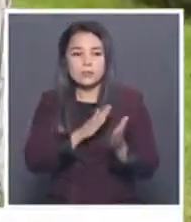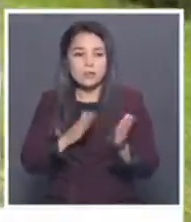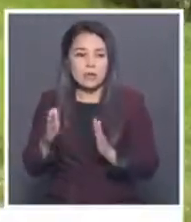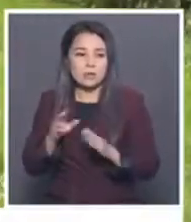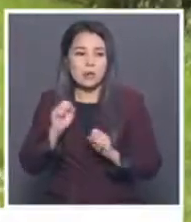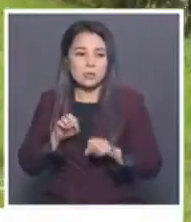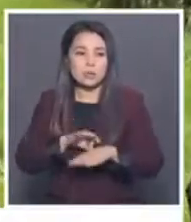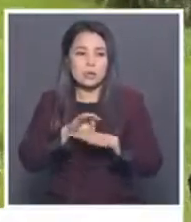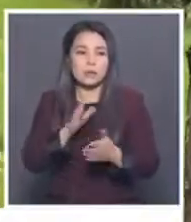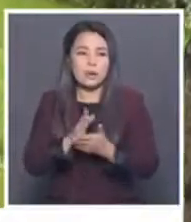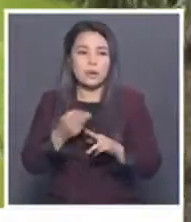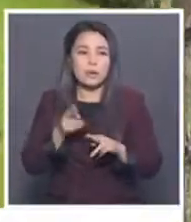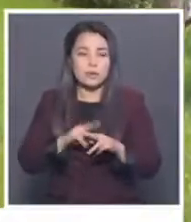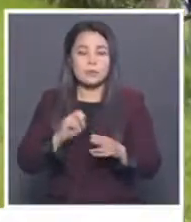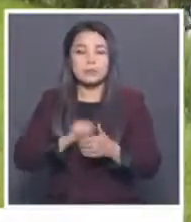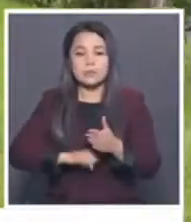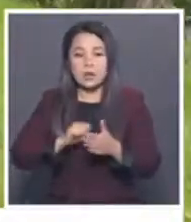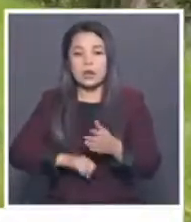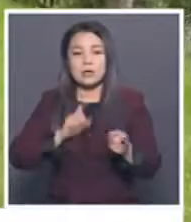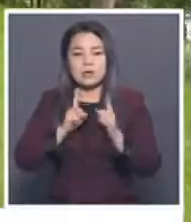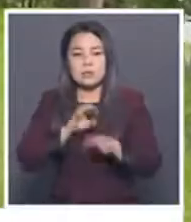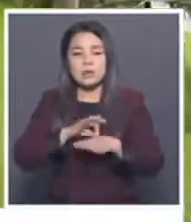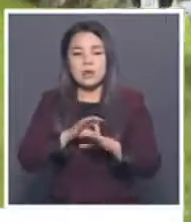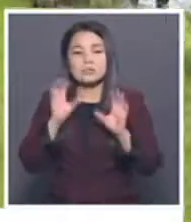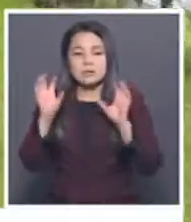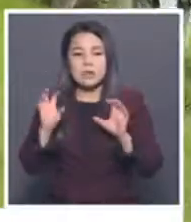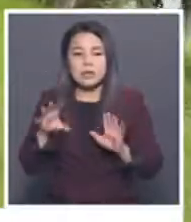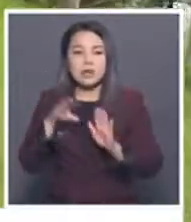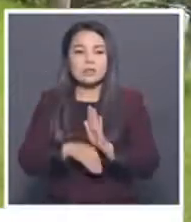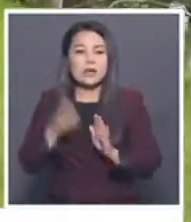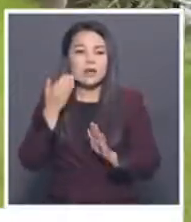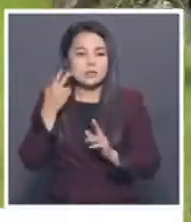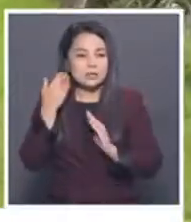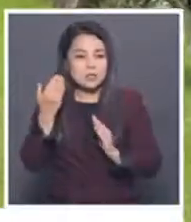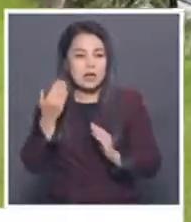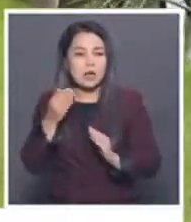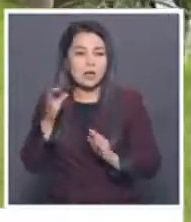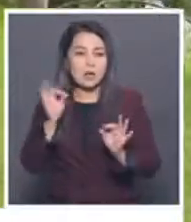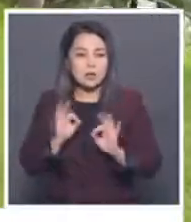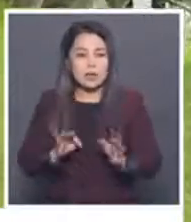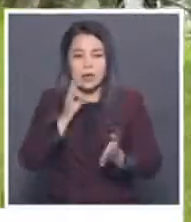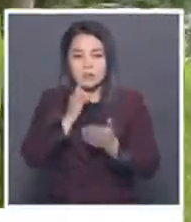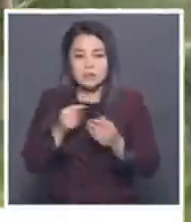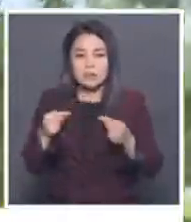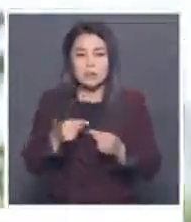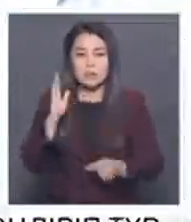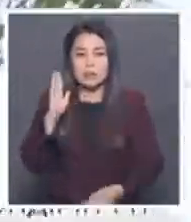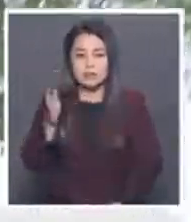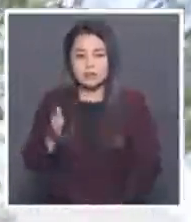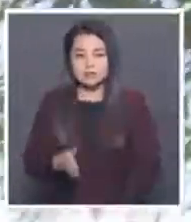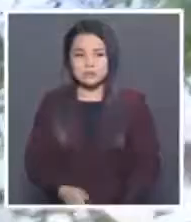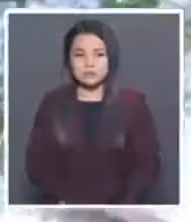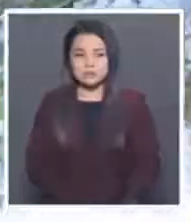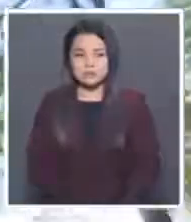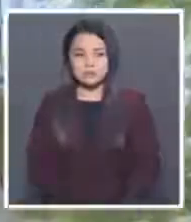отыратын еді. Ал осы мәселелерге қатысты талқылаудағы заңның қашан күшіне енетіні күзге таман белгілі болмақ. Раушан Сайлауқызы,